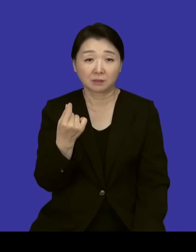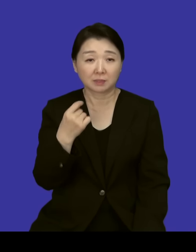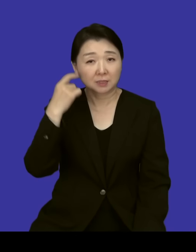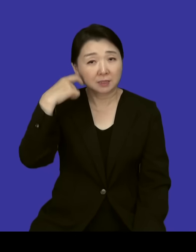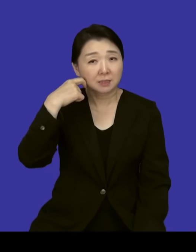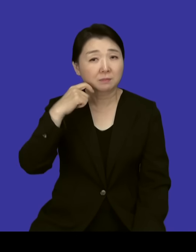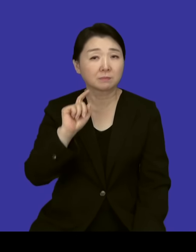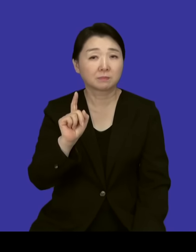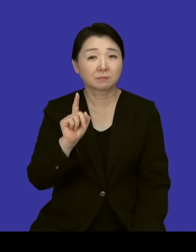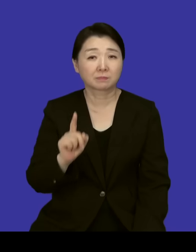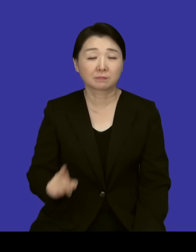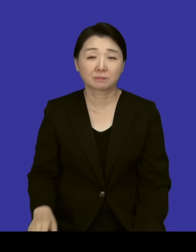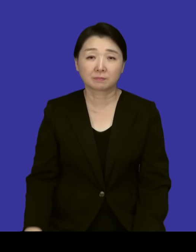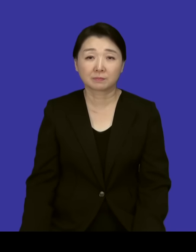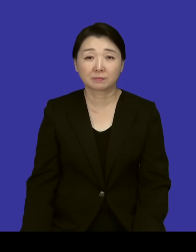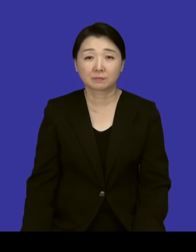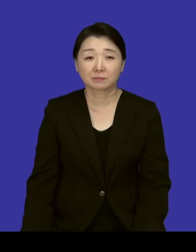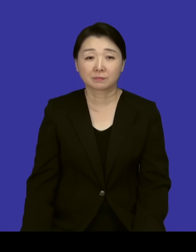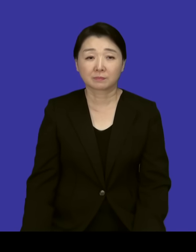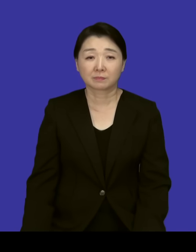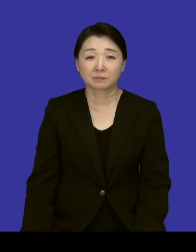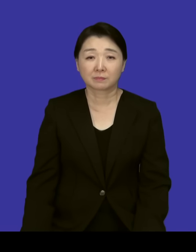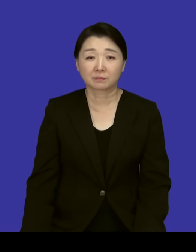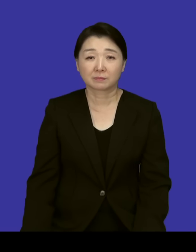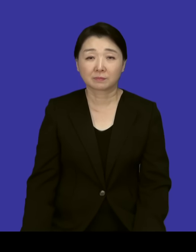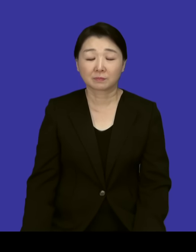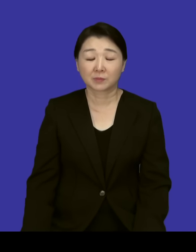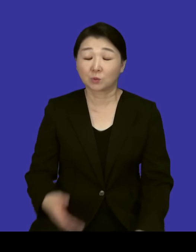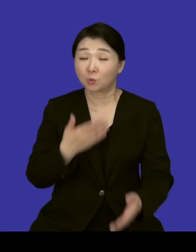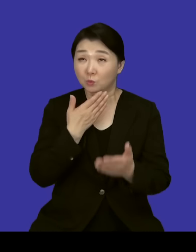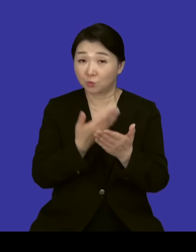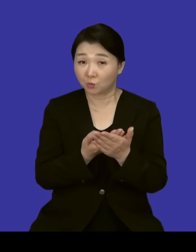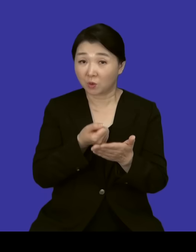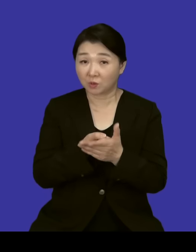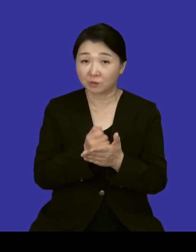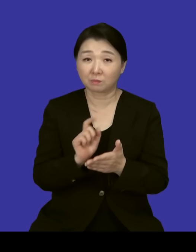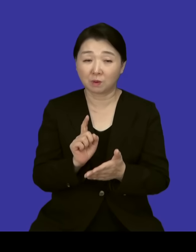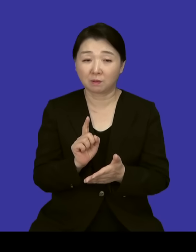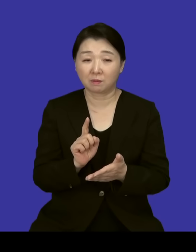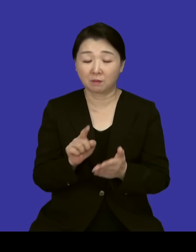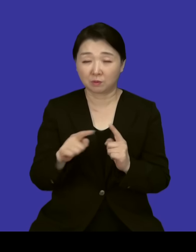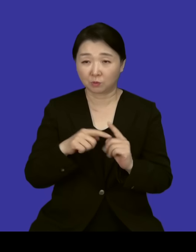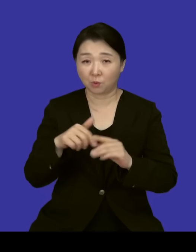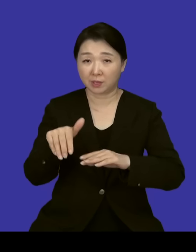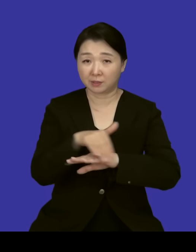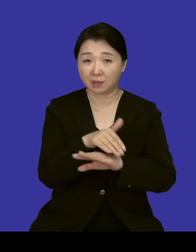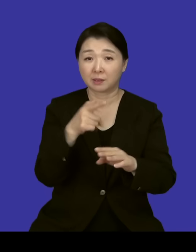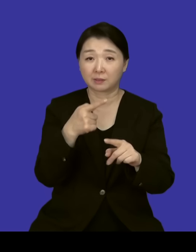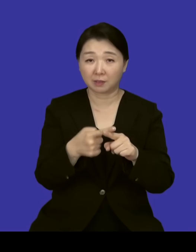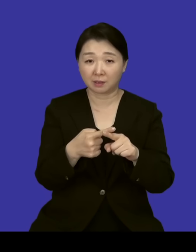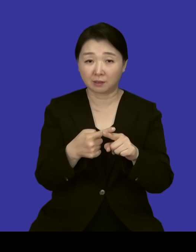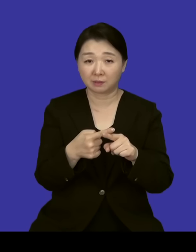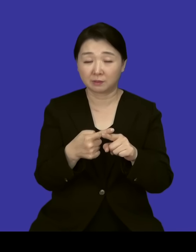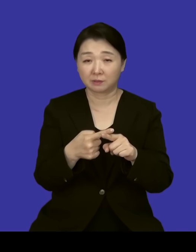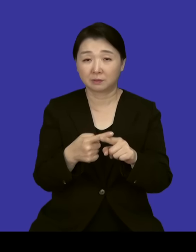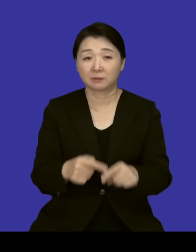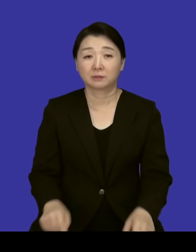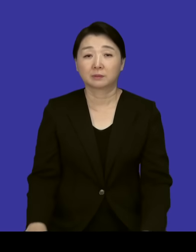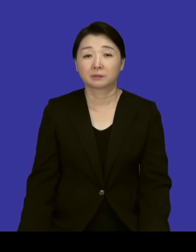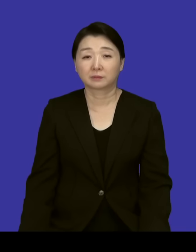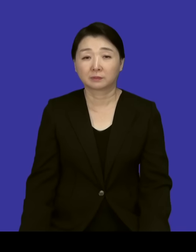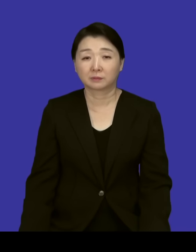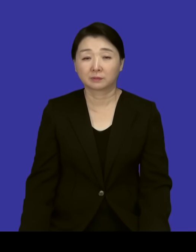느낌을 받았었는데 예. 결정적인 계기가 된 게 예. 교회를 다니다가 네.